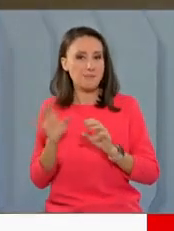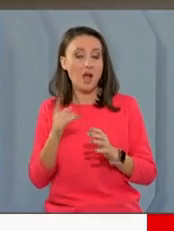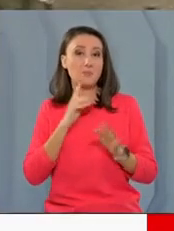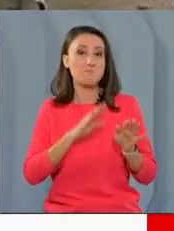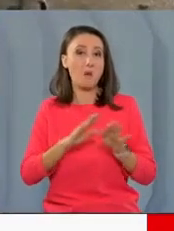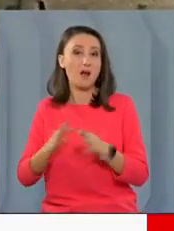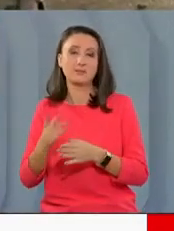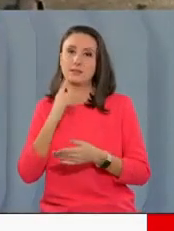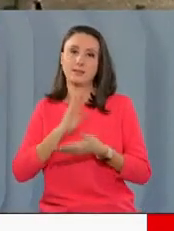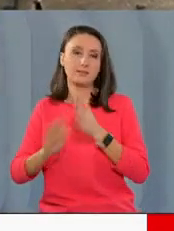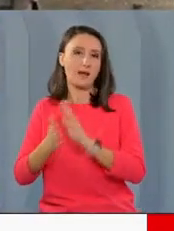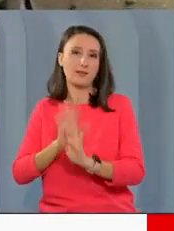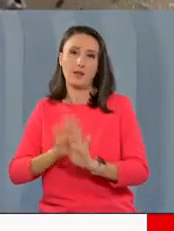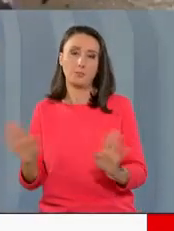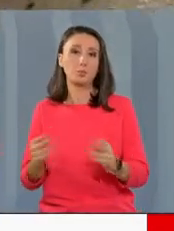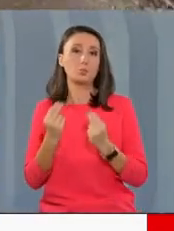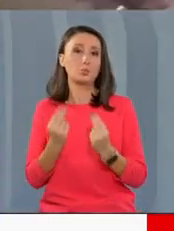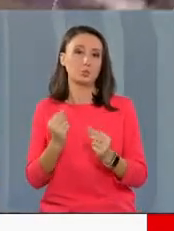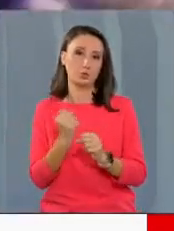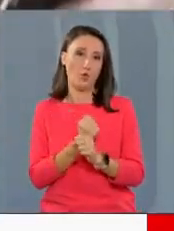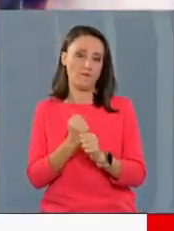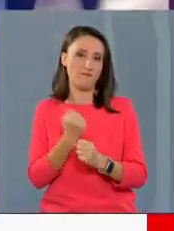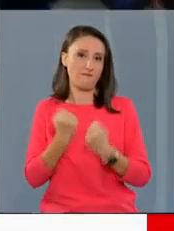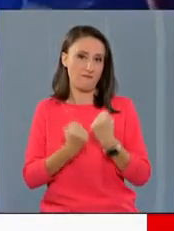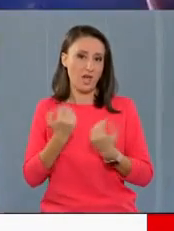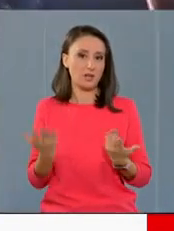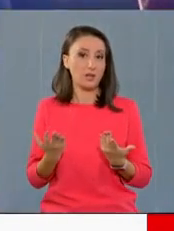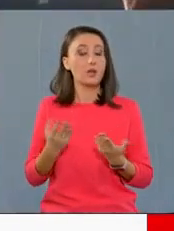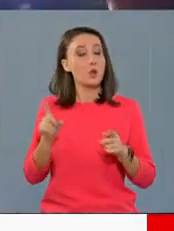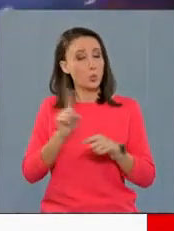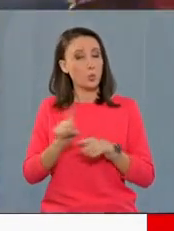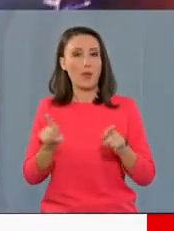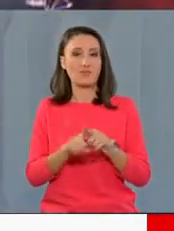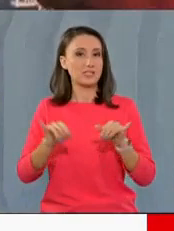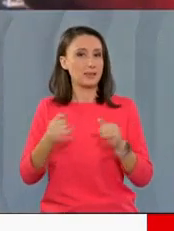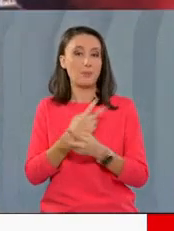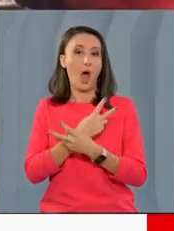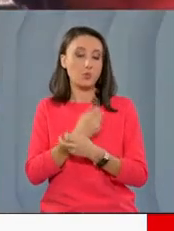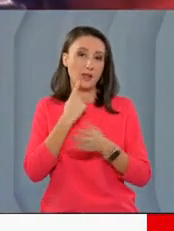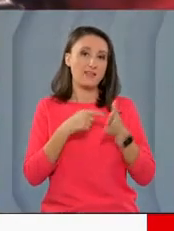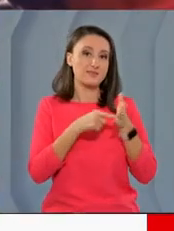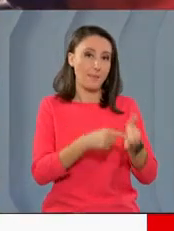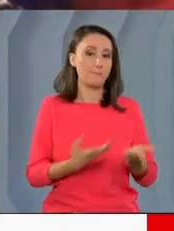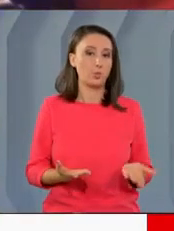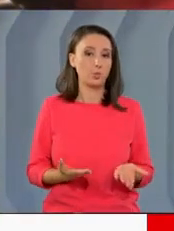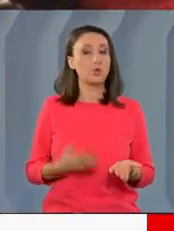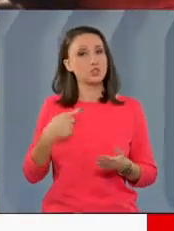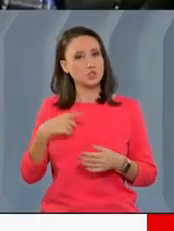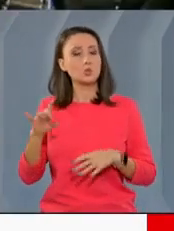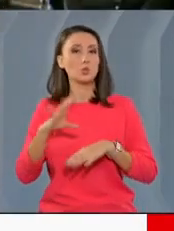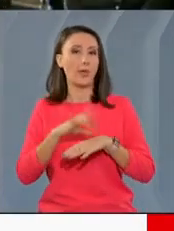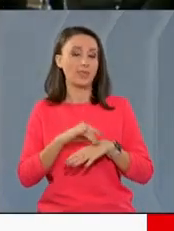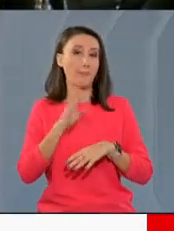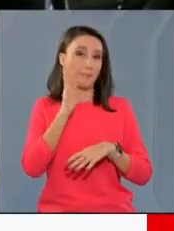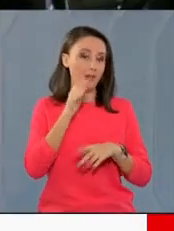să parchezi și gata Ești bun de șofer lucru care se întâmplă și în alte țări de exemplu în Austria dau doar un exemplu dar și în